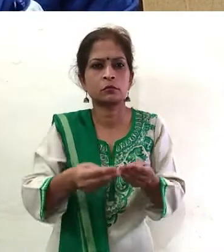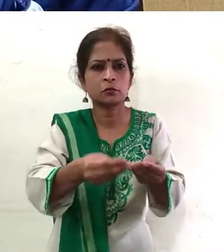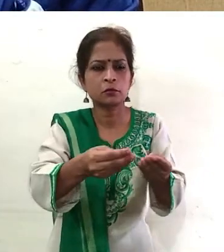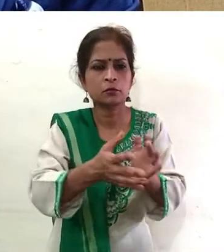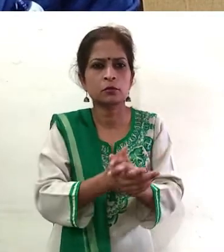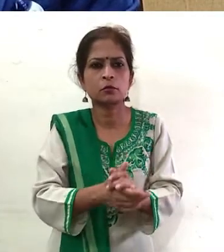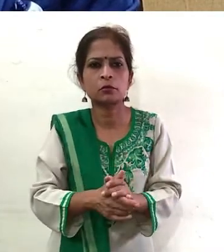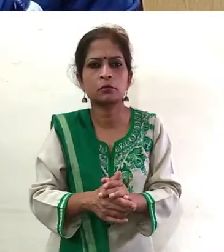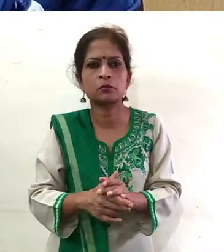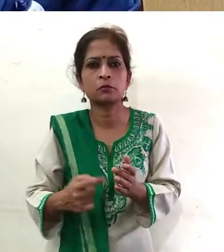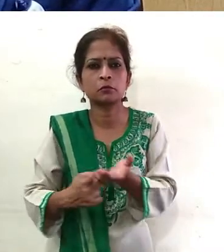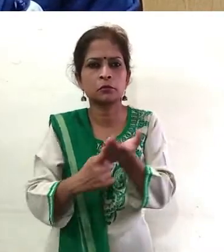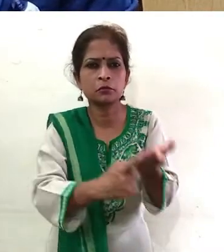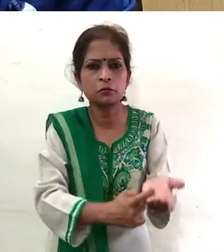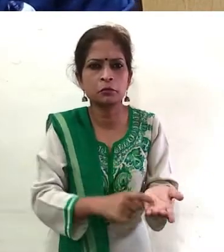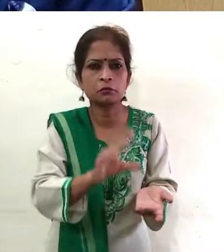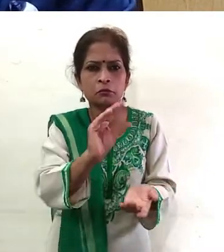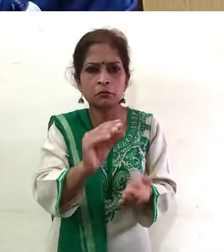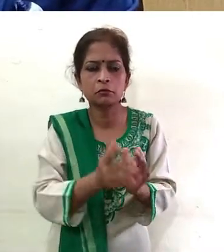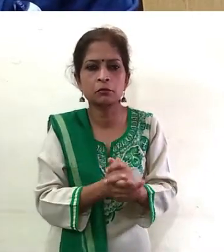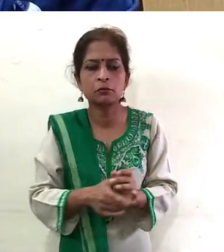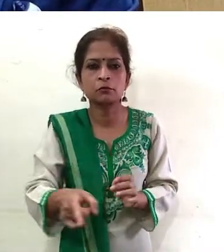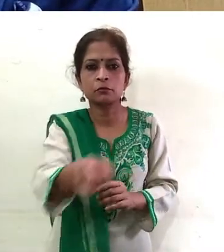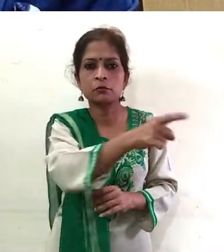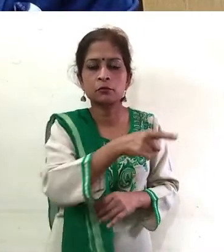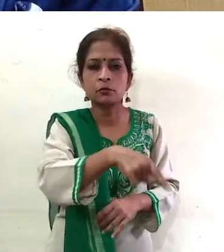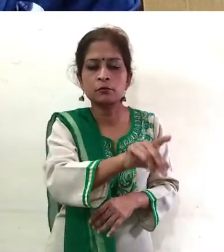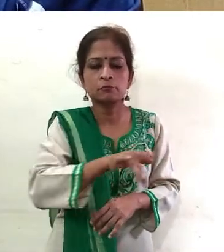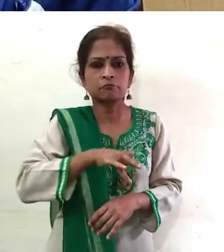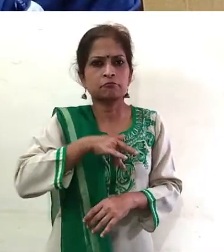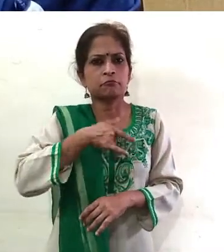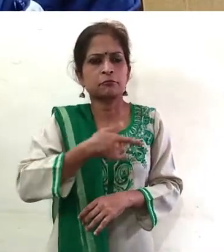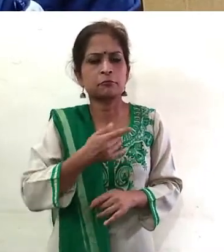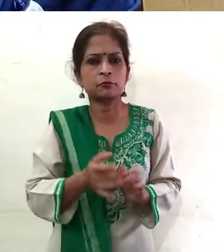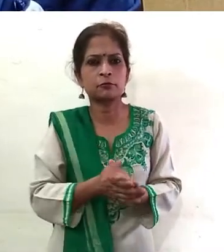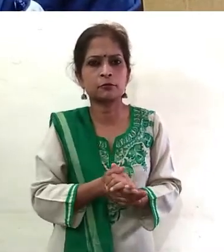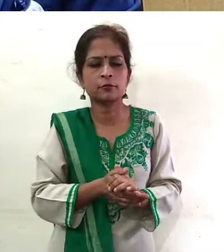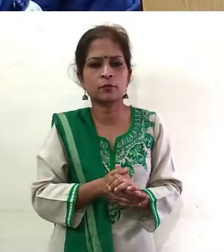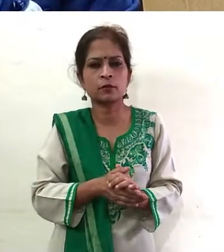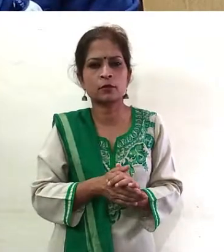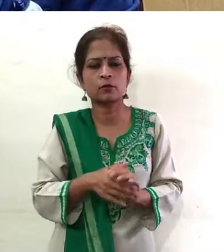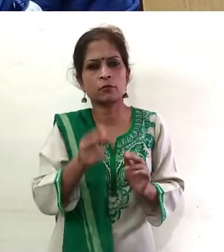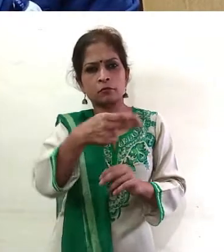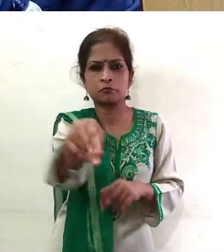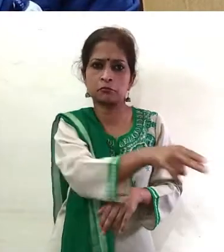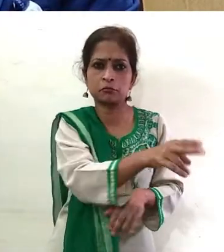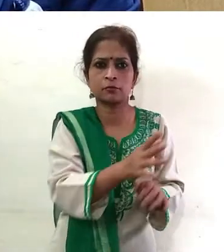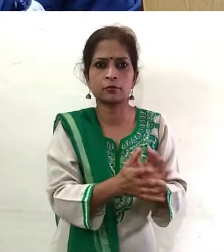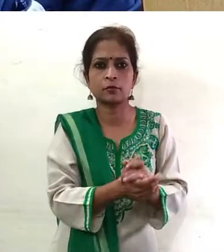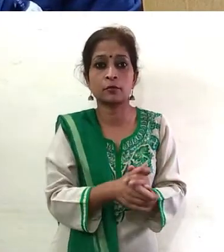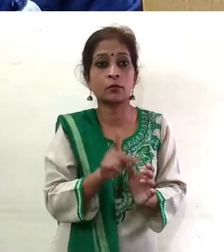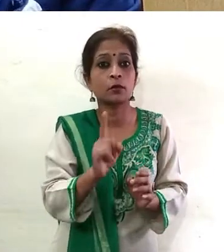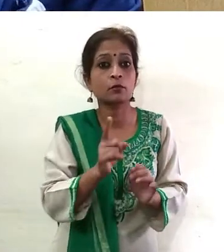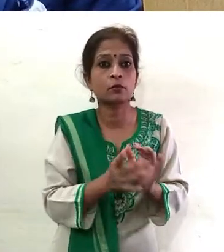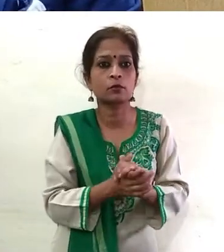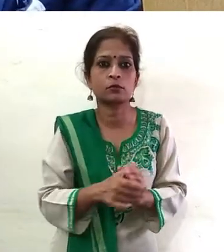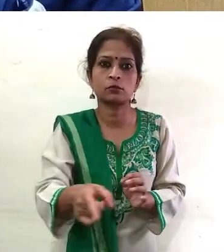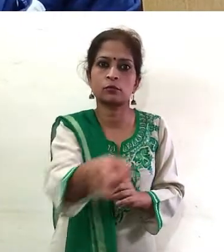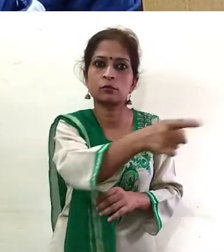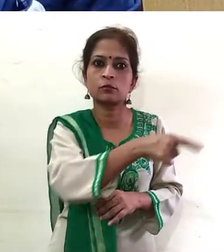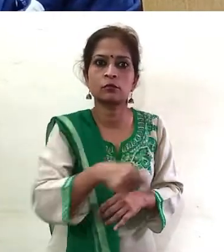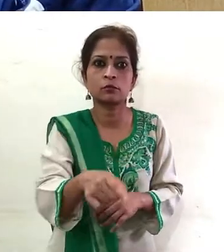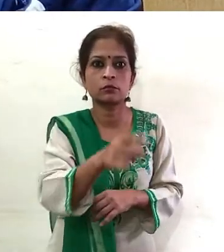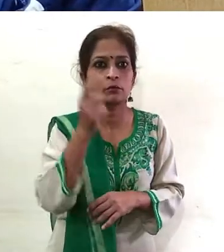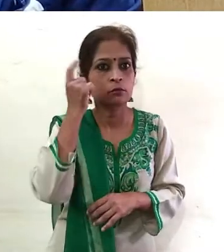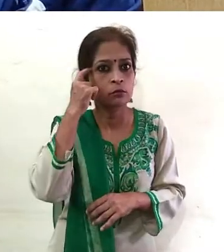अब हम यहां से जाते हैं हमारा आस्तित्व ही नहीं हो रहा लेकिन वह भ्रष्टाचार